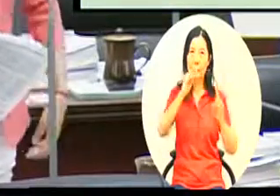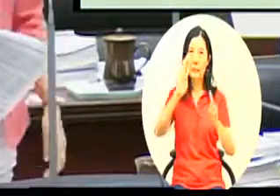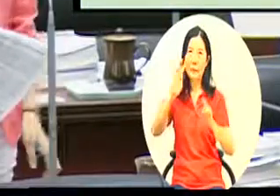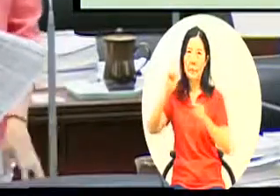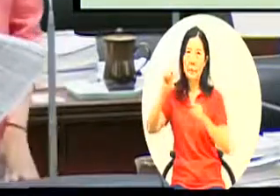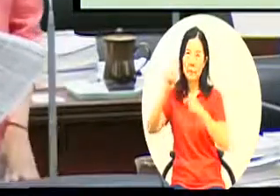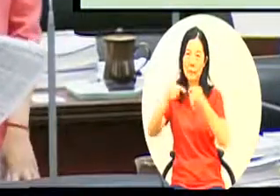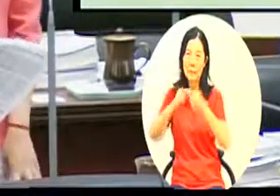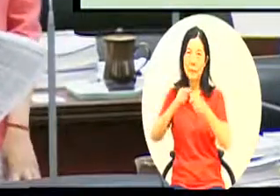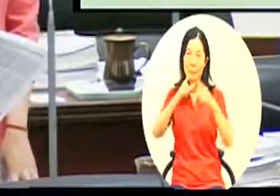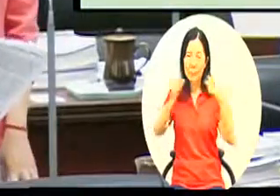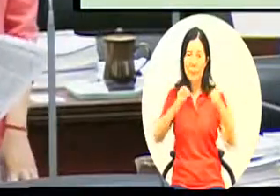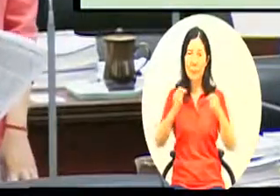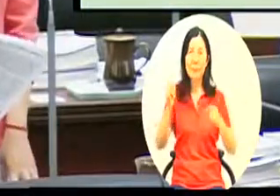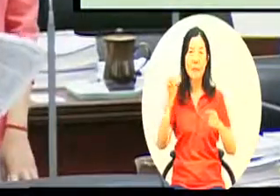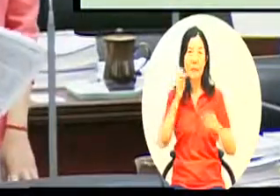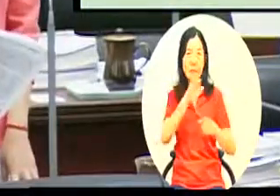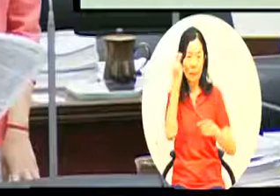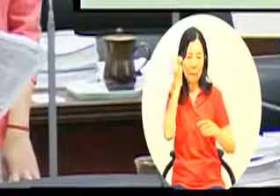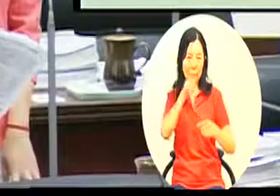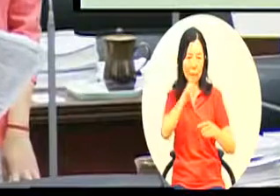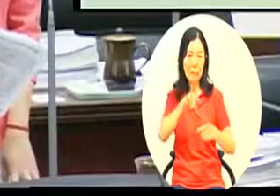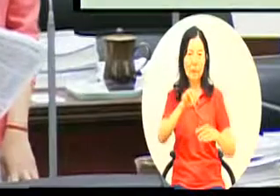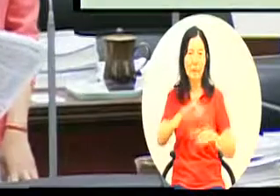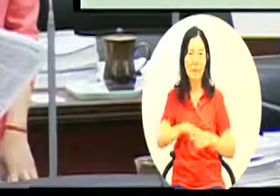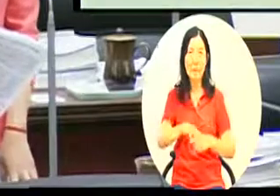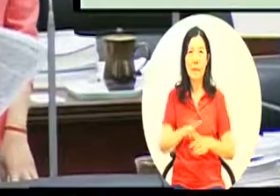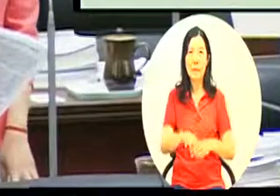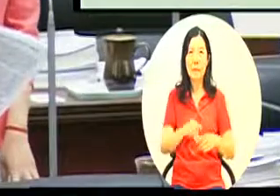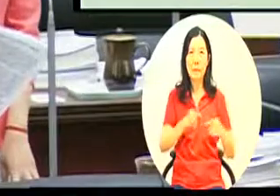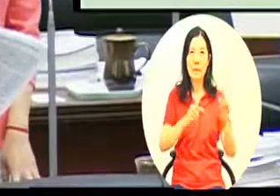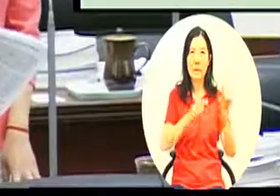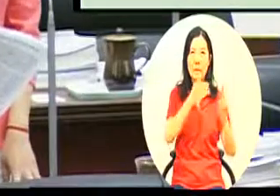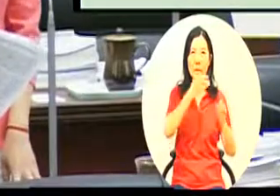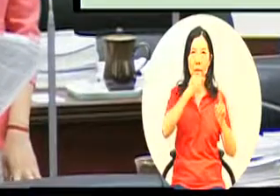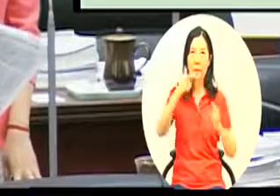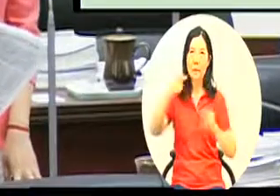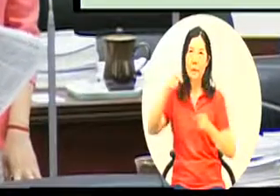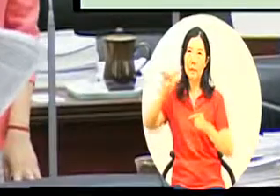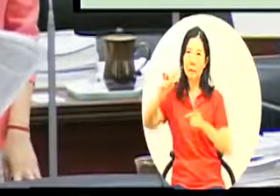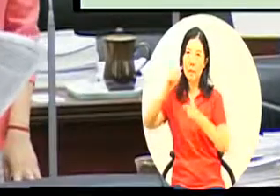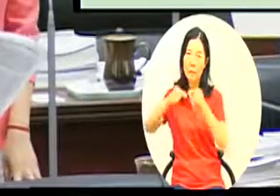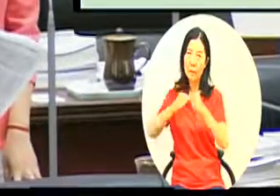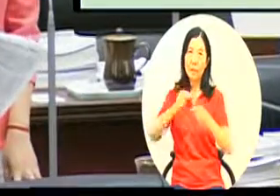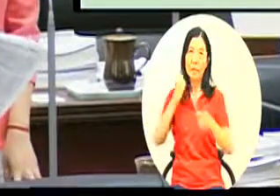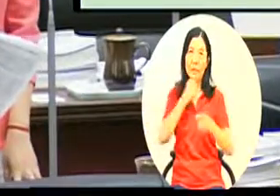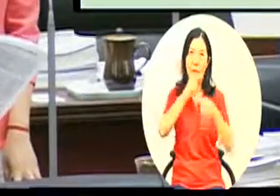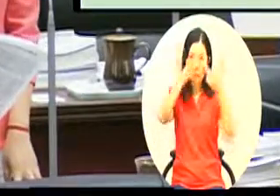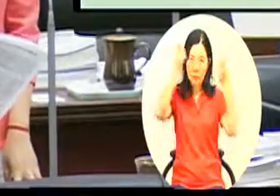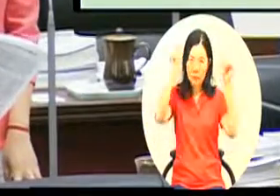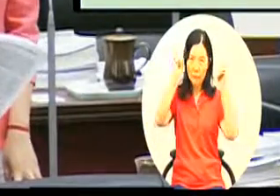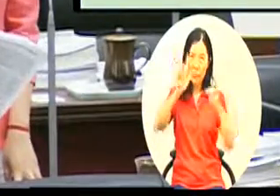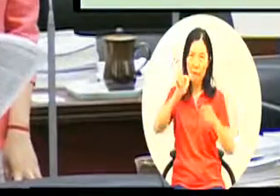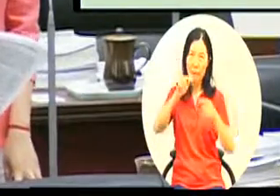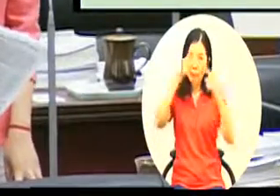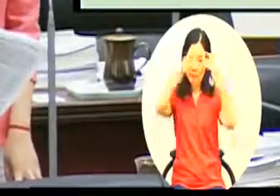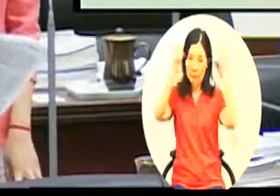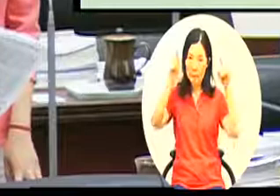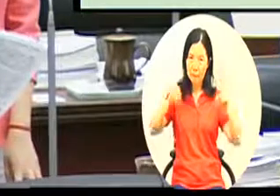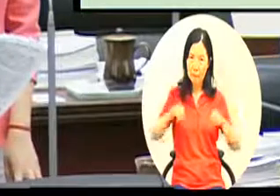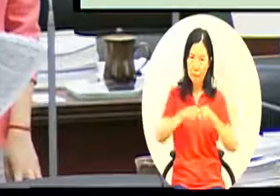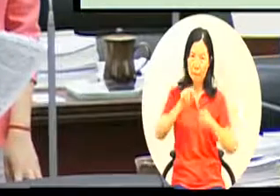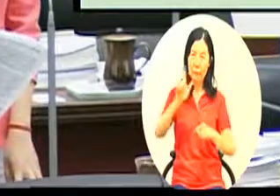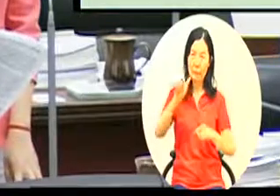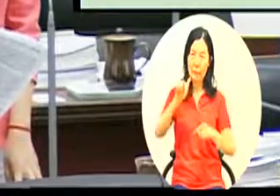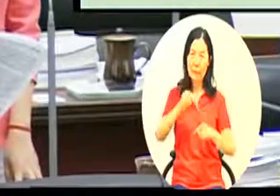现这个遗址哈，然后1965年由我们的台大教授张光直教授呢来